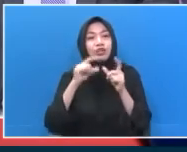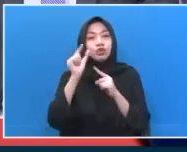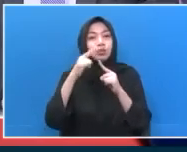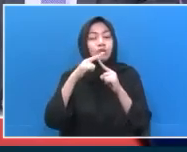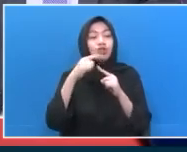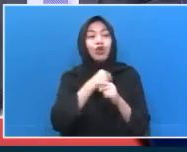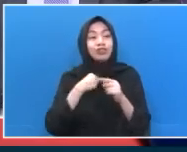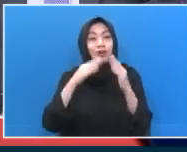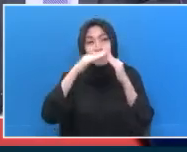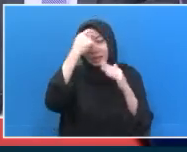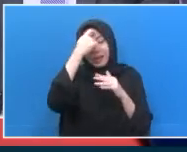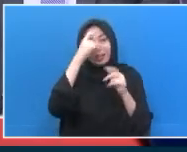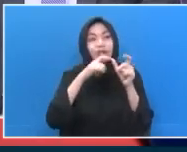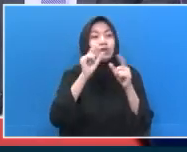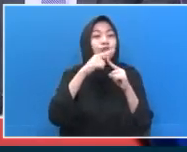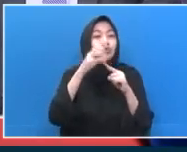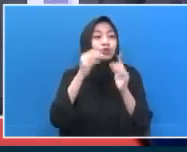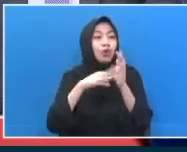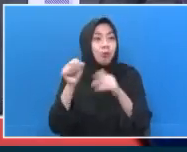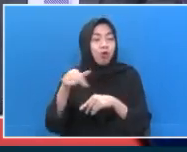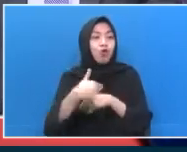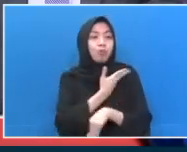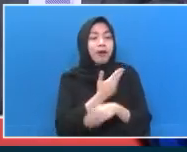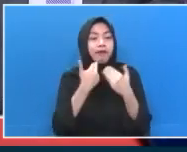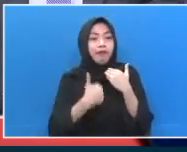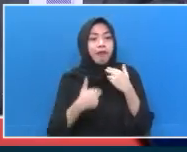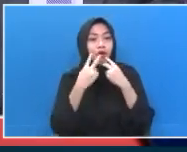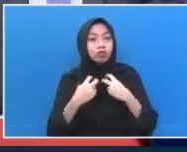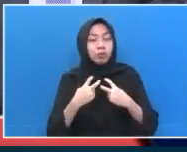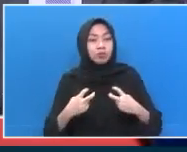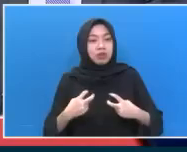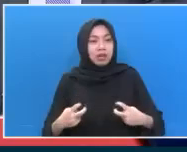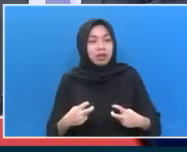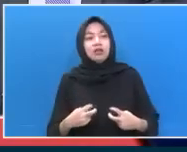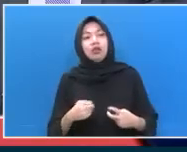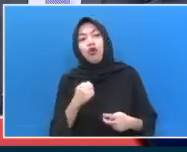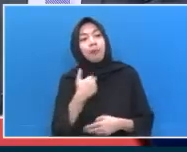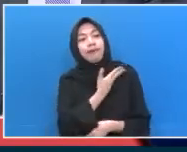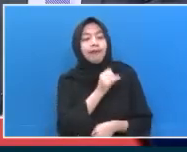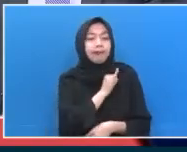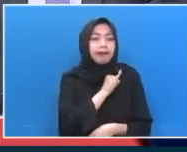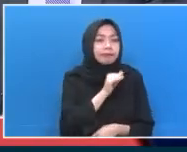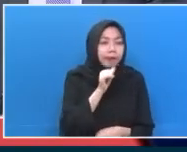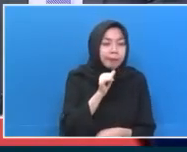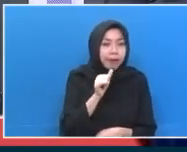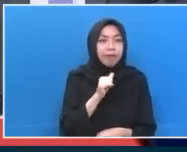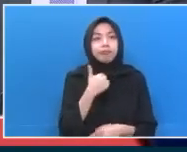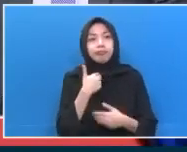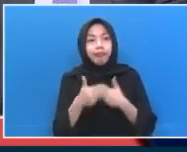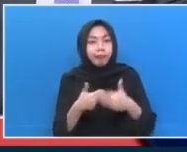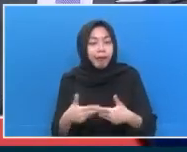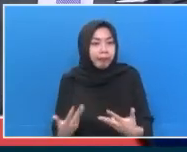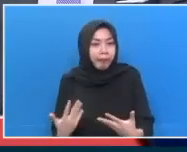melakukan kegiatan otopsi terhadap korban untuk mengetahui identitas daripada korban baik